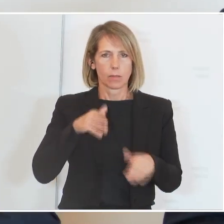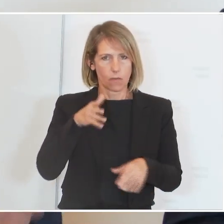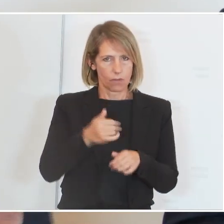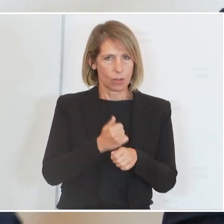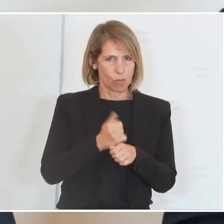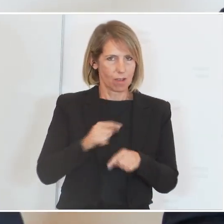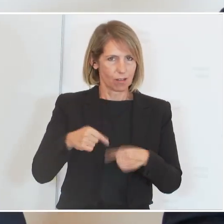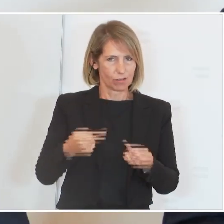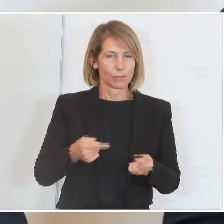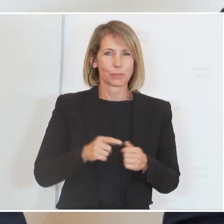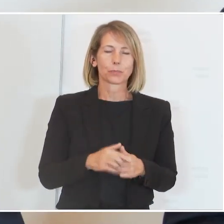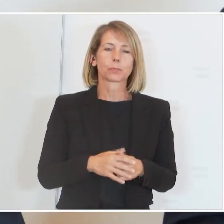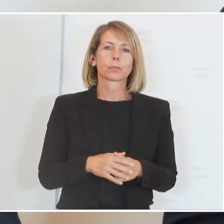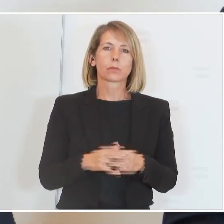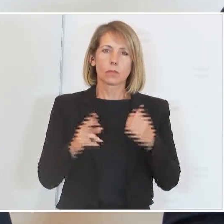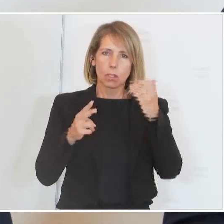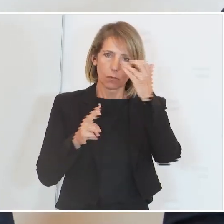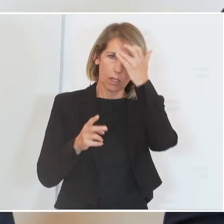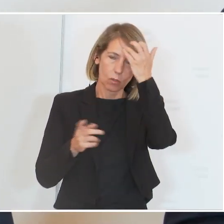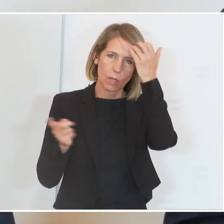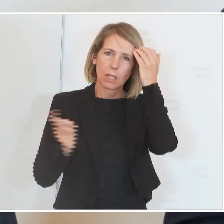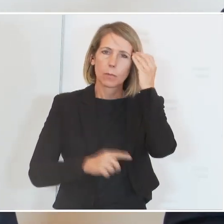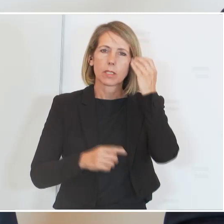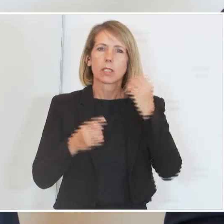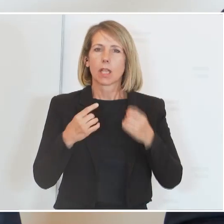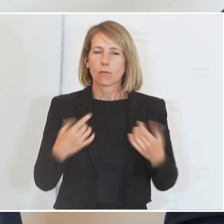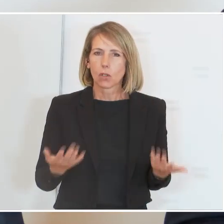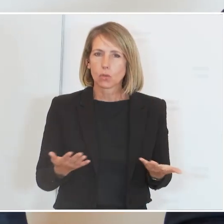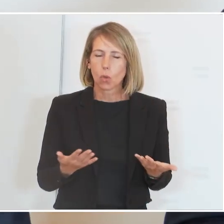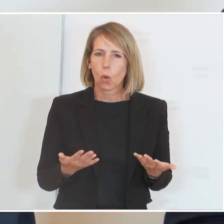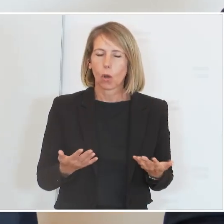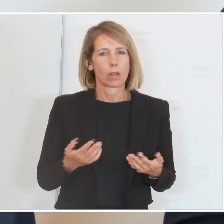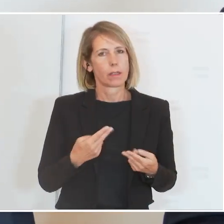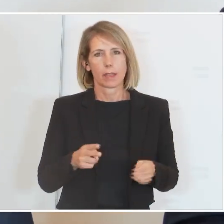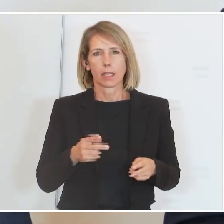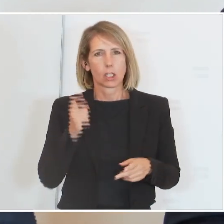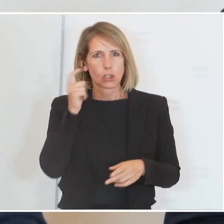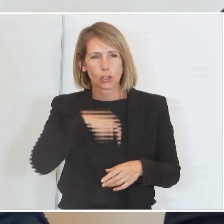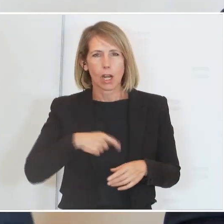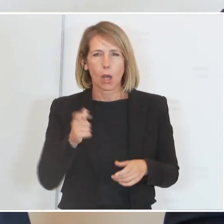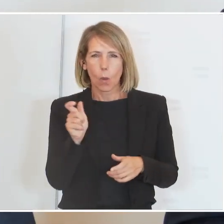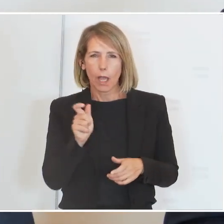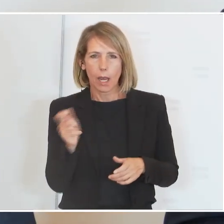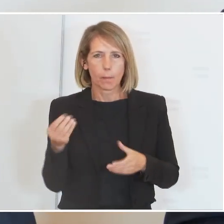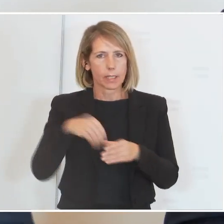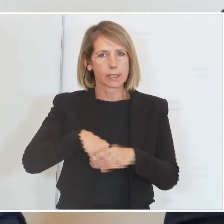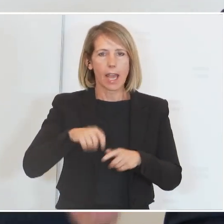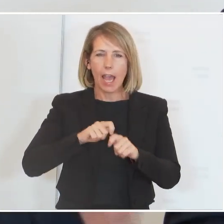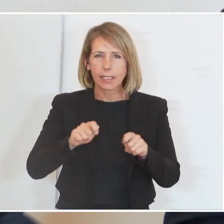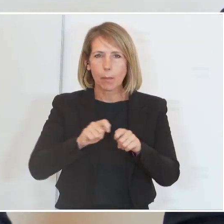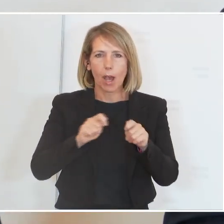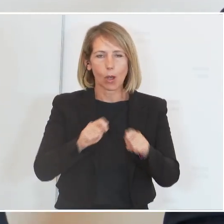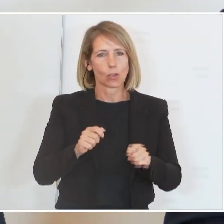nicht irgendwie so daherkommt, sondern auch noch schlaue Elemente zusätzlich eingebaut hat. Also noch einmal mehrere historische